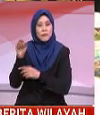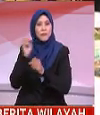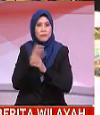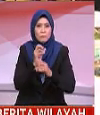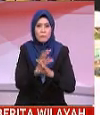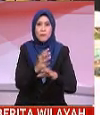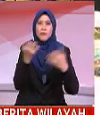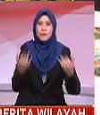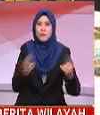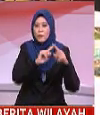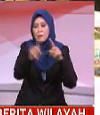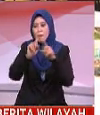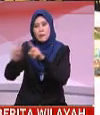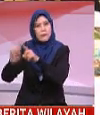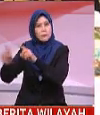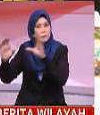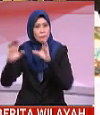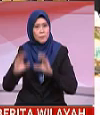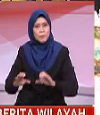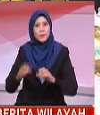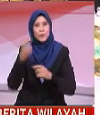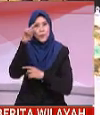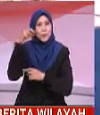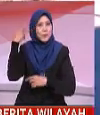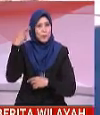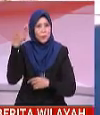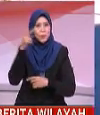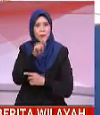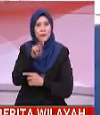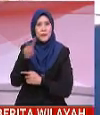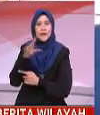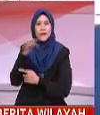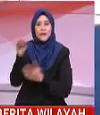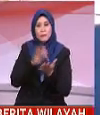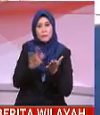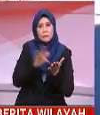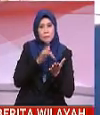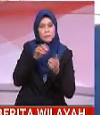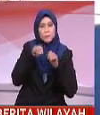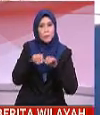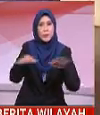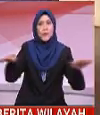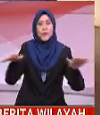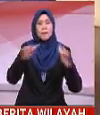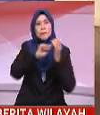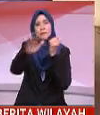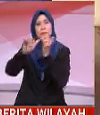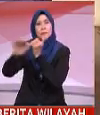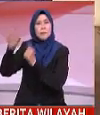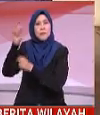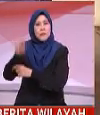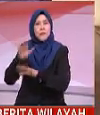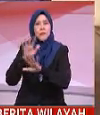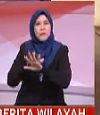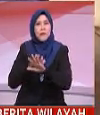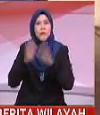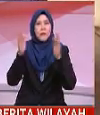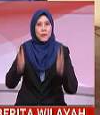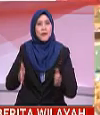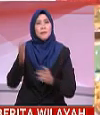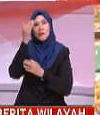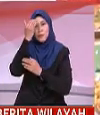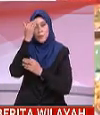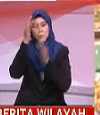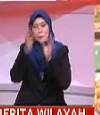itu menerusi pelbagai medium termasuk siaran radio, TV dan media sosial bagi memastikan orang ramai mendapat lebih banyak maklumat